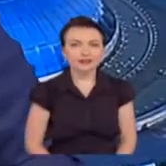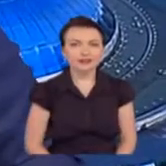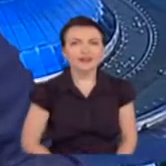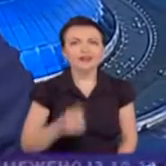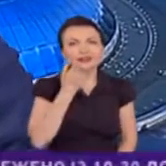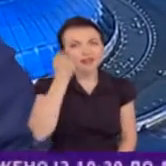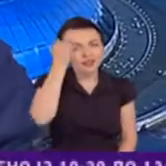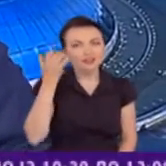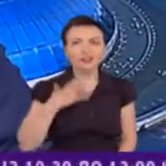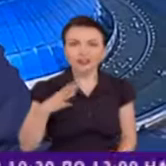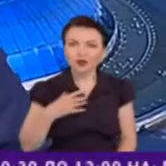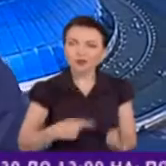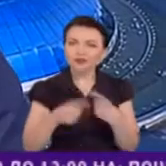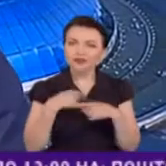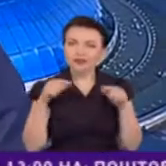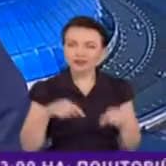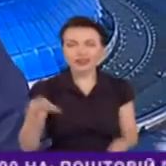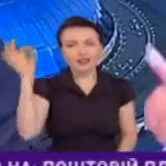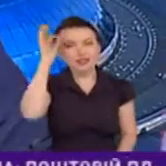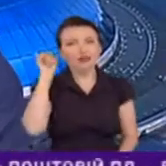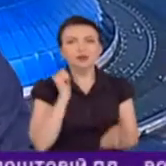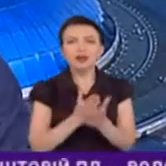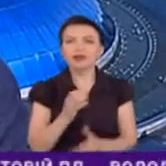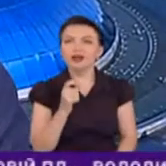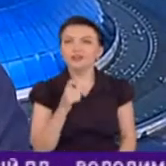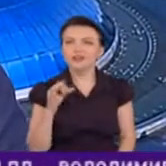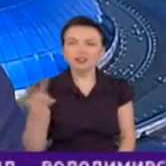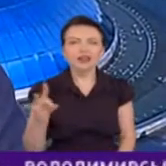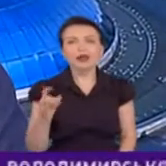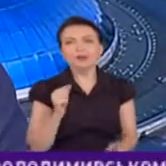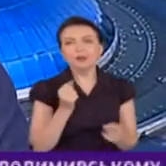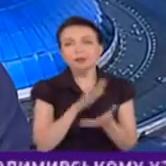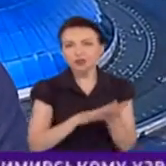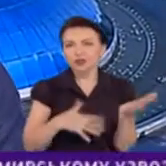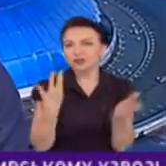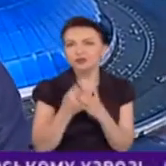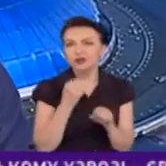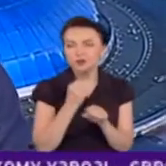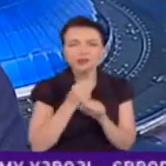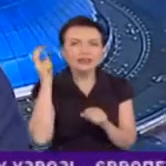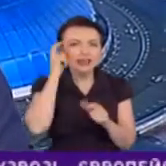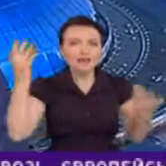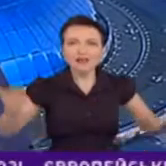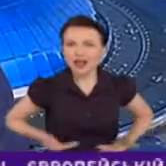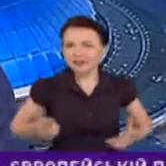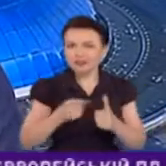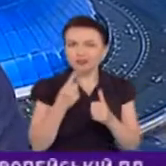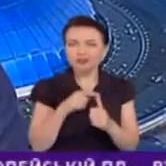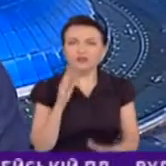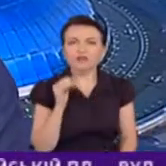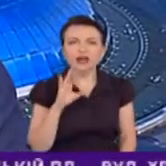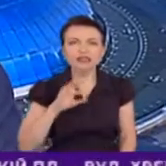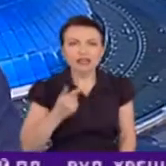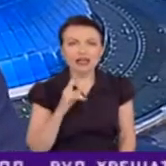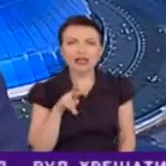Дякую, що дочекалися. Повертаємося в студію. Я нагадаю, що в прямому ефірі продовжує свою роботу телеканал «Київ». Це проект «Київ Лайф». Мене звуть Василь Тончук. І в наступній годині